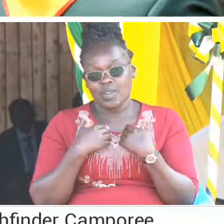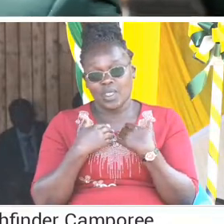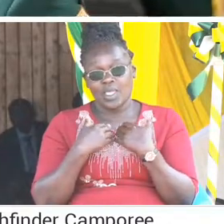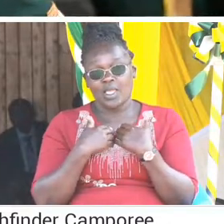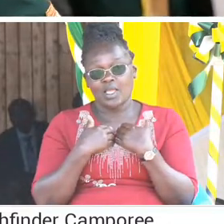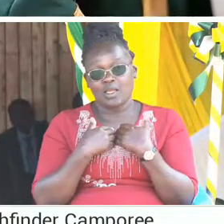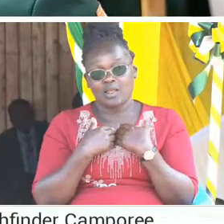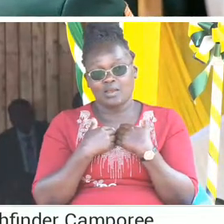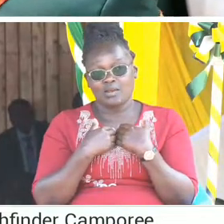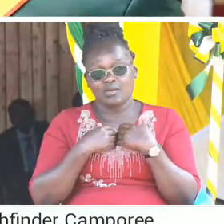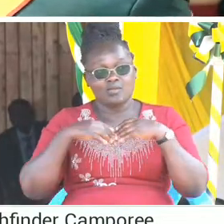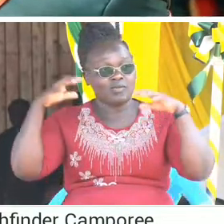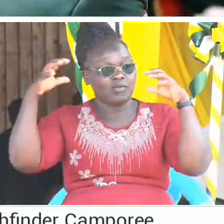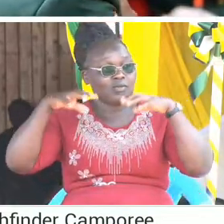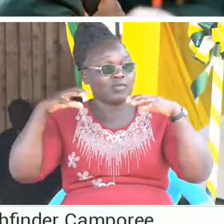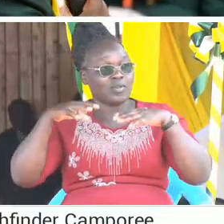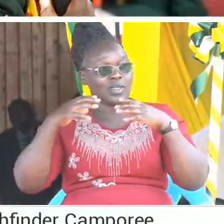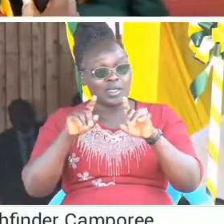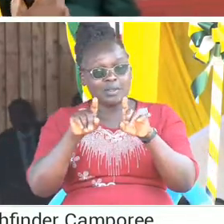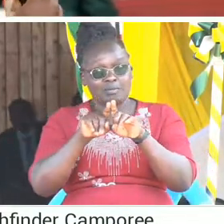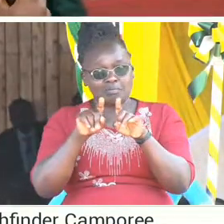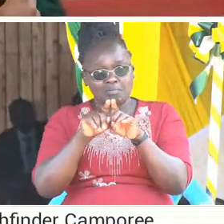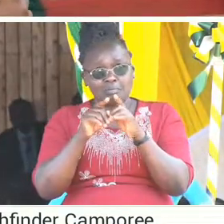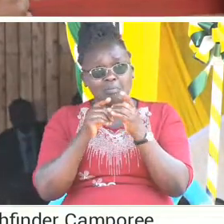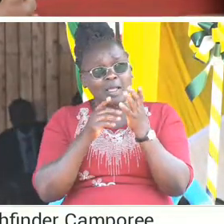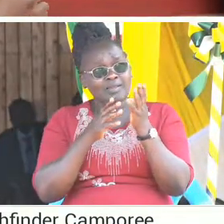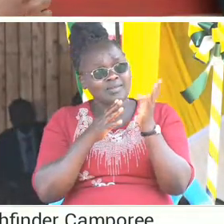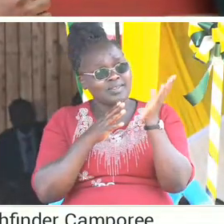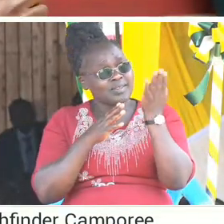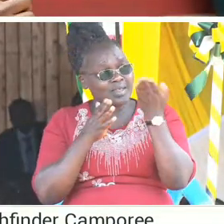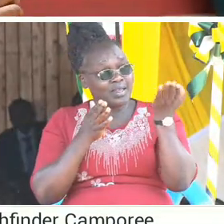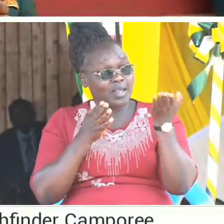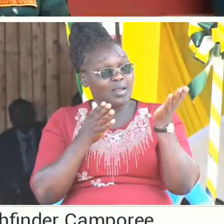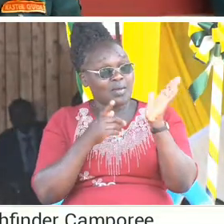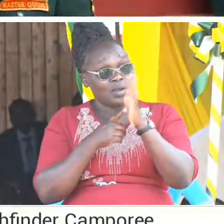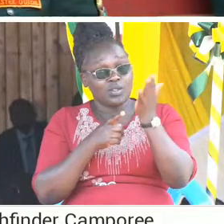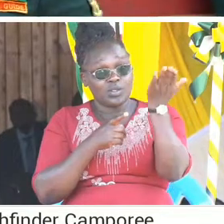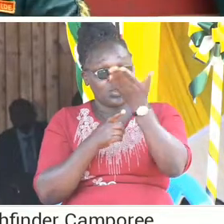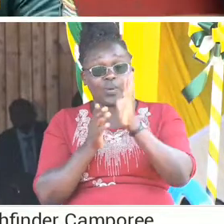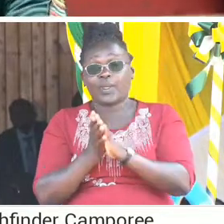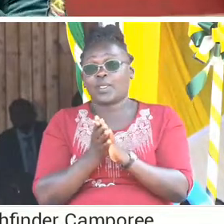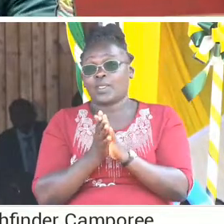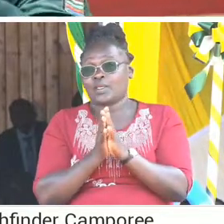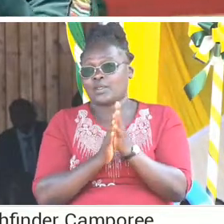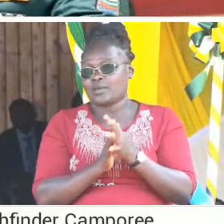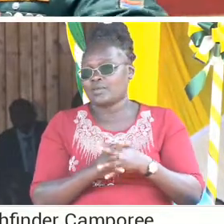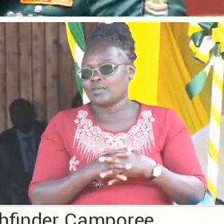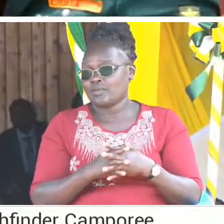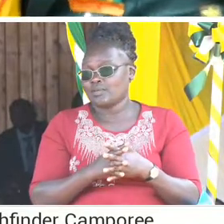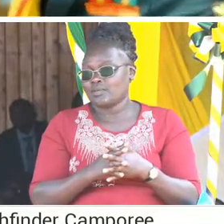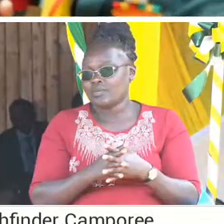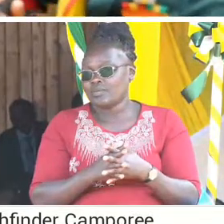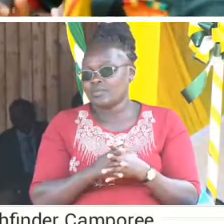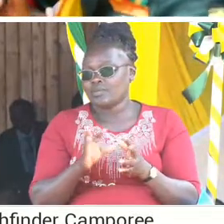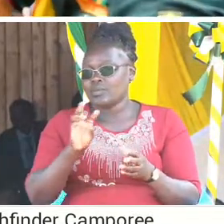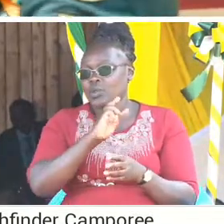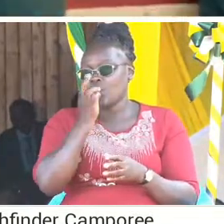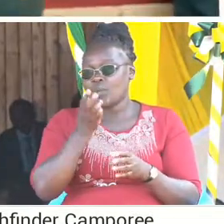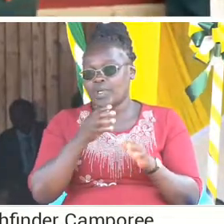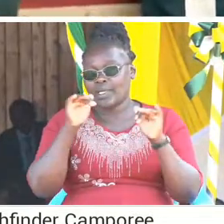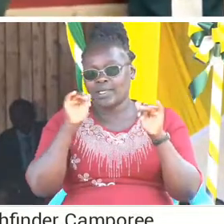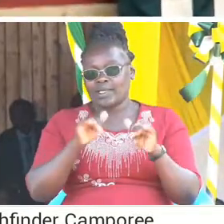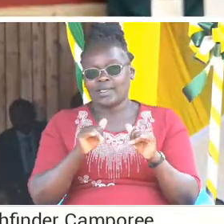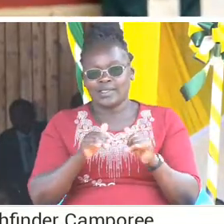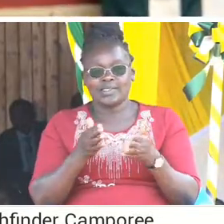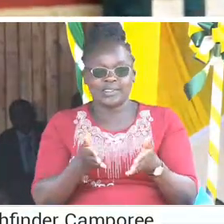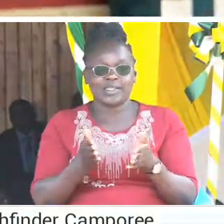na matishio ya manyunyu kama hivi, tukidhani kwamba mvua itanyesha, tuliendelea kuwa kwenye viwanja hivi. Na unajua kwa